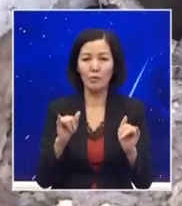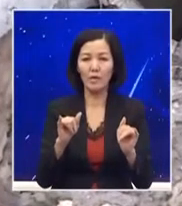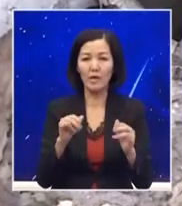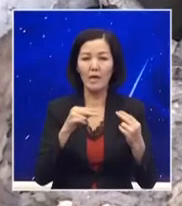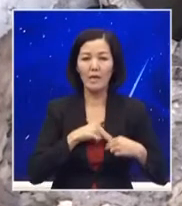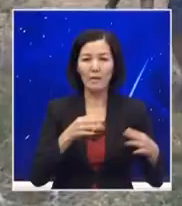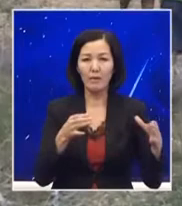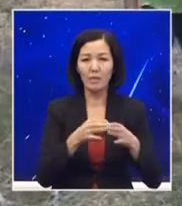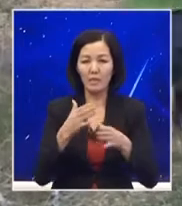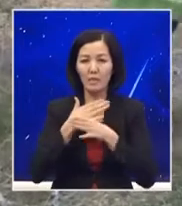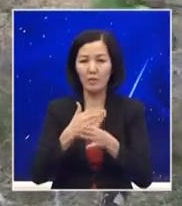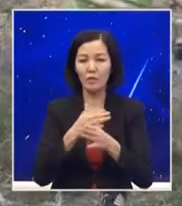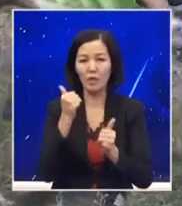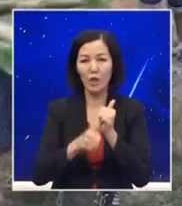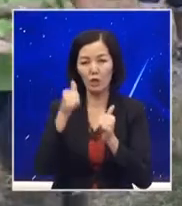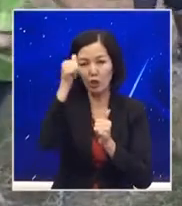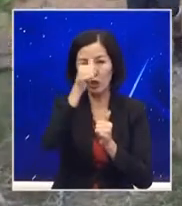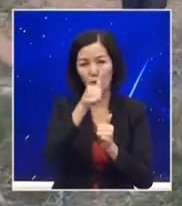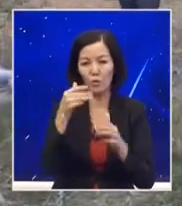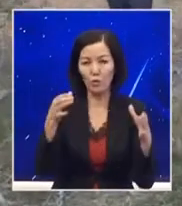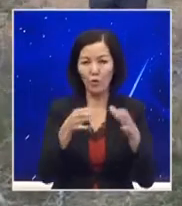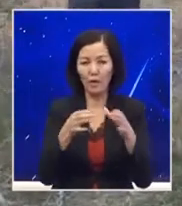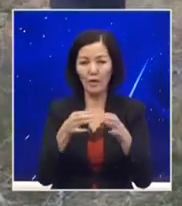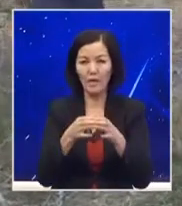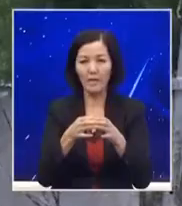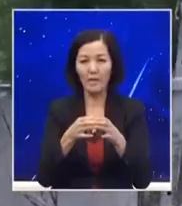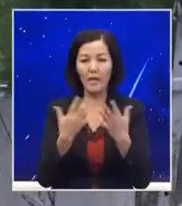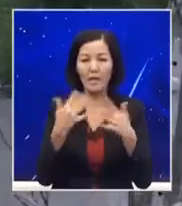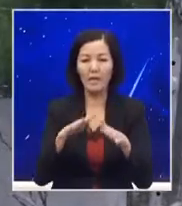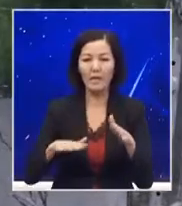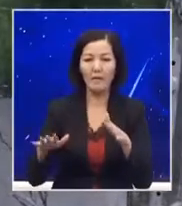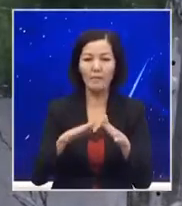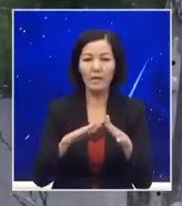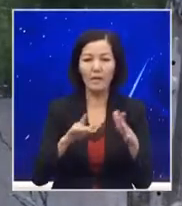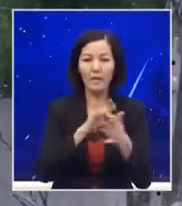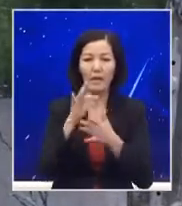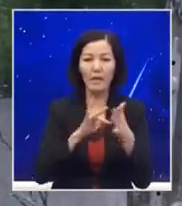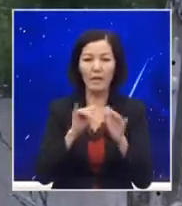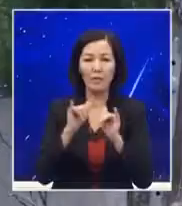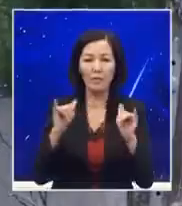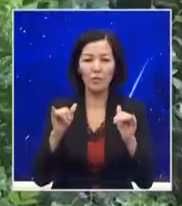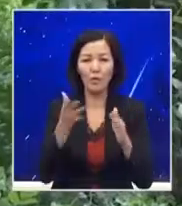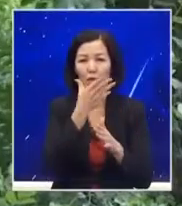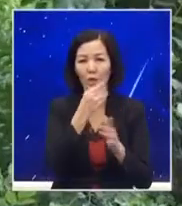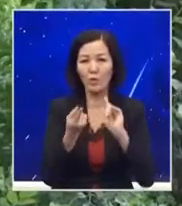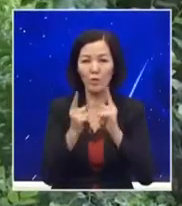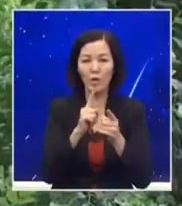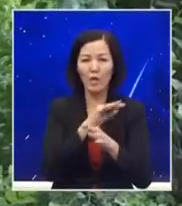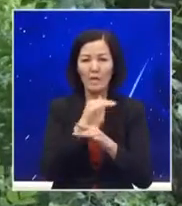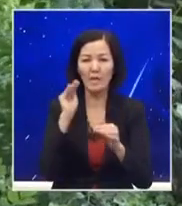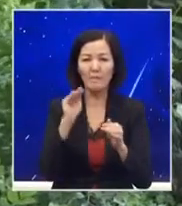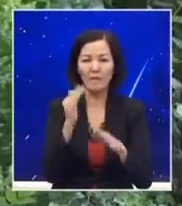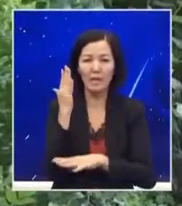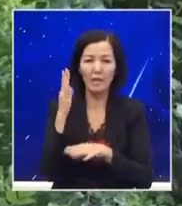еңбек жасақтарының үлесі. Жыл сайын қозғалыс мүшелері елді мекен қала аудандарды көргейту мақсатында сан мыңдаған ағаш отырғызады.